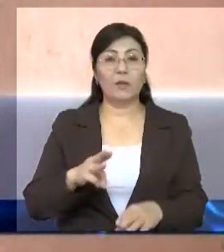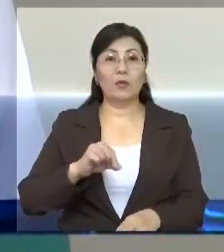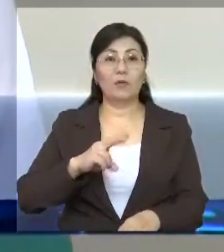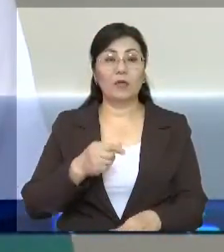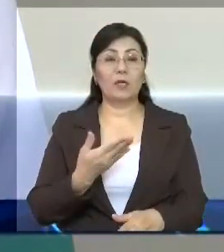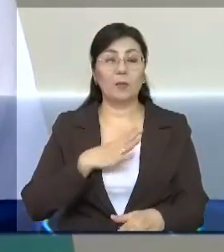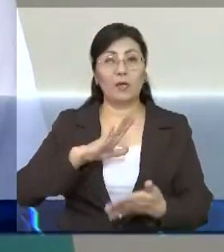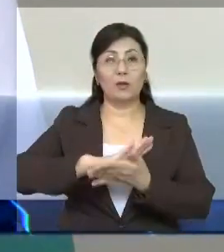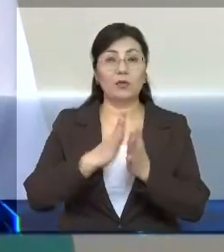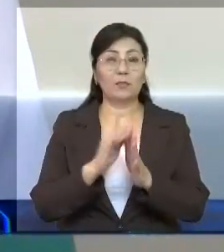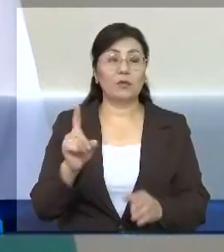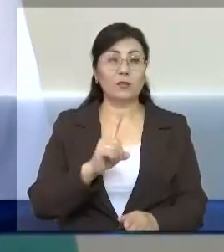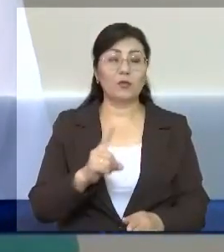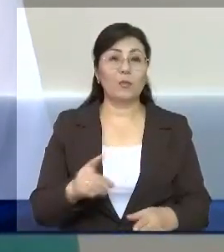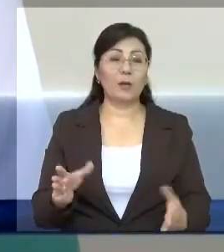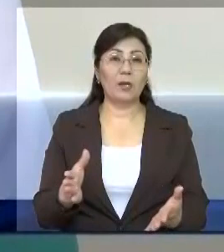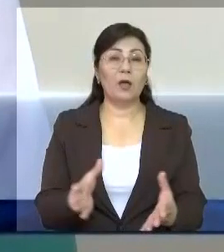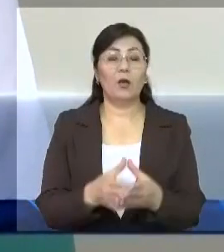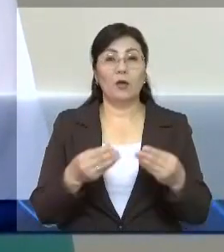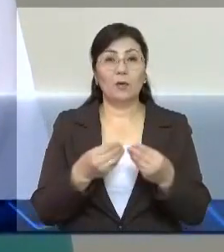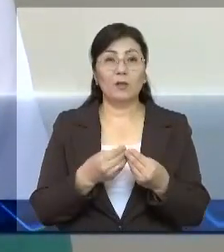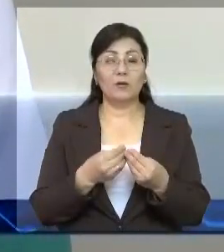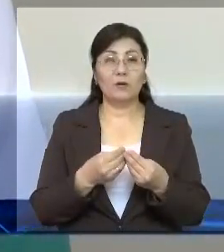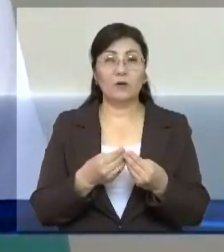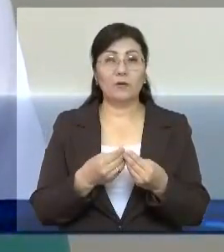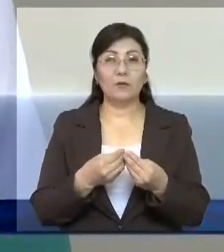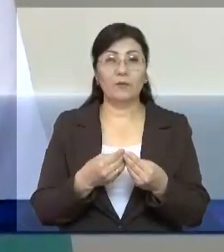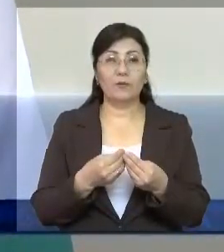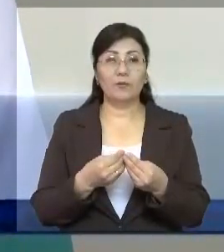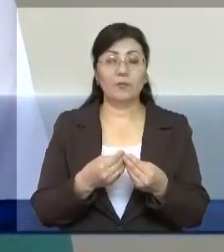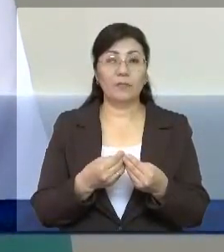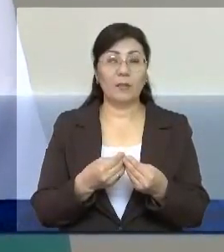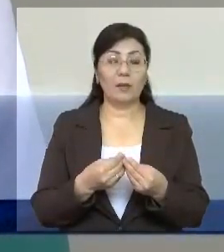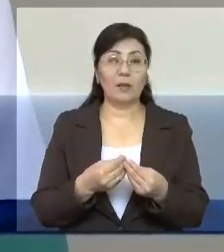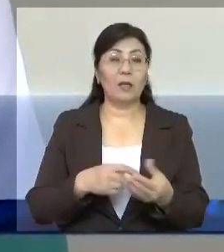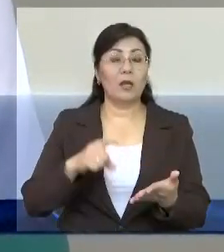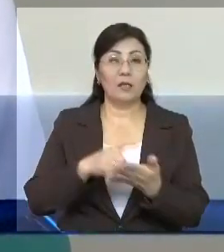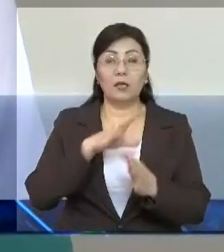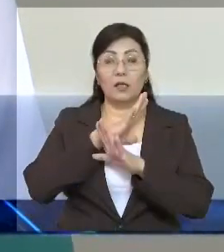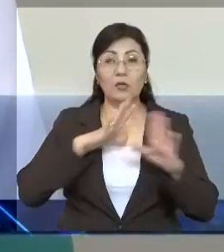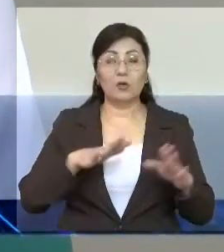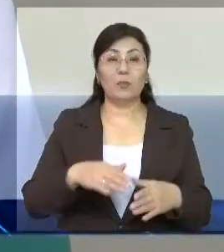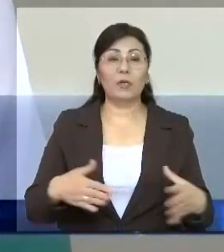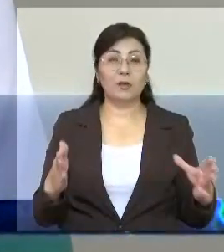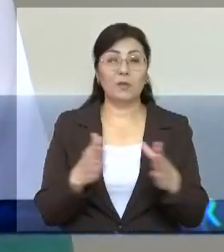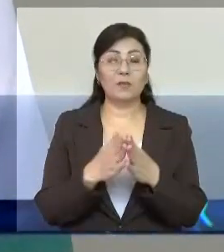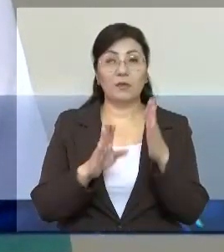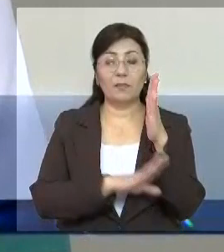условия, чтобы у клиента отсутствовала недвижимость в течение последних